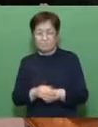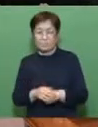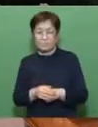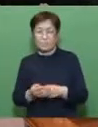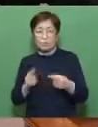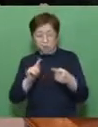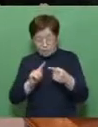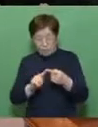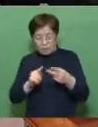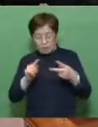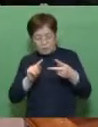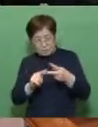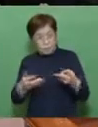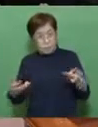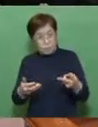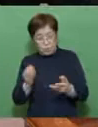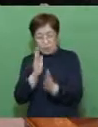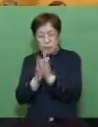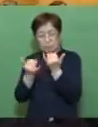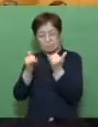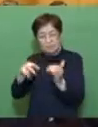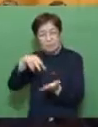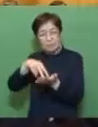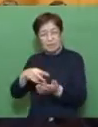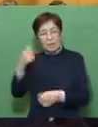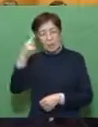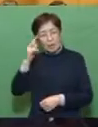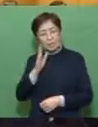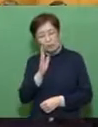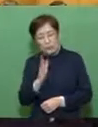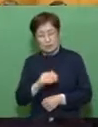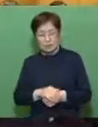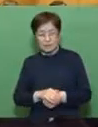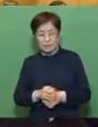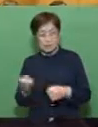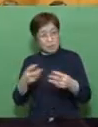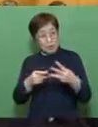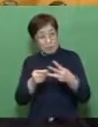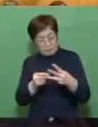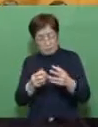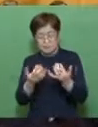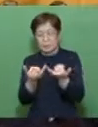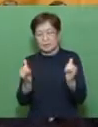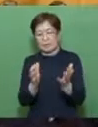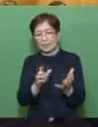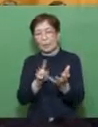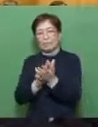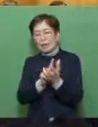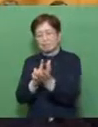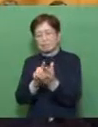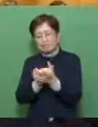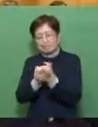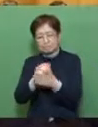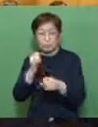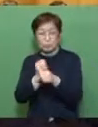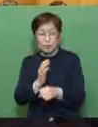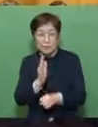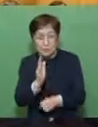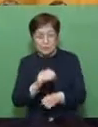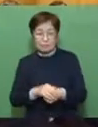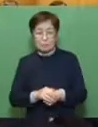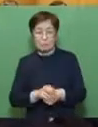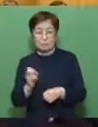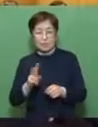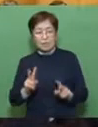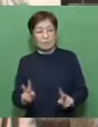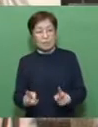から仕事は県民目線だぞでそれから仲間を作れうんはいえそれからあの専門家になるととも